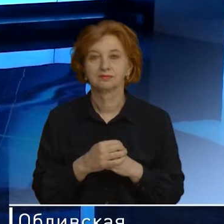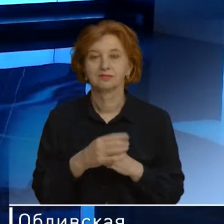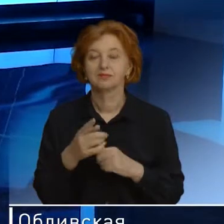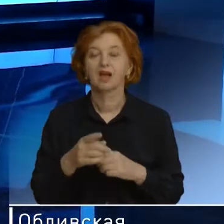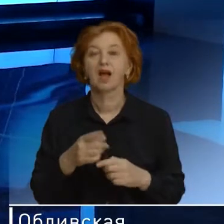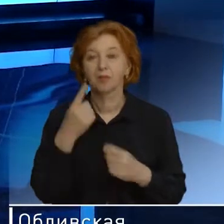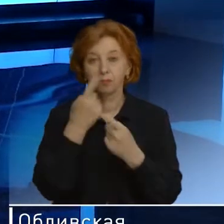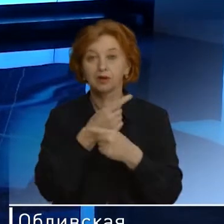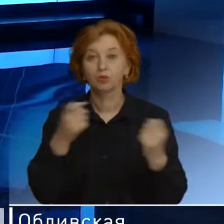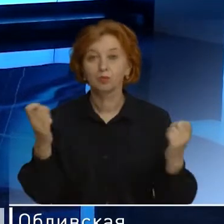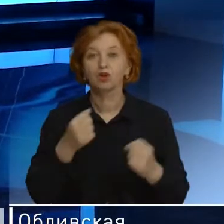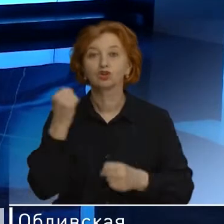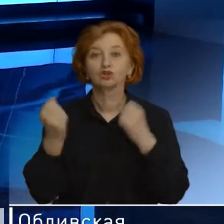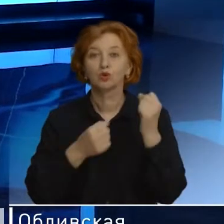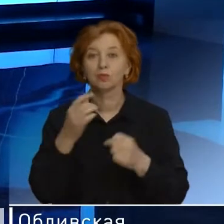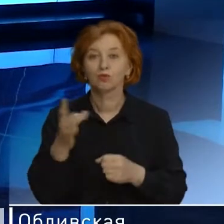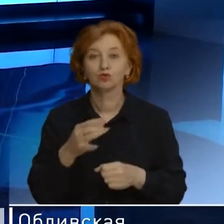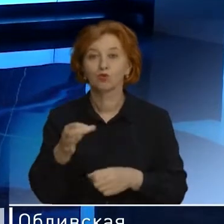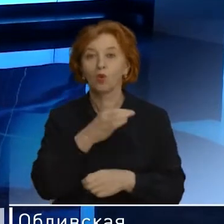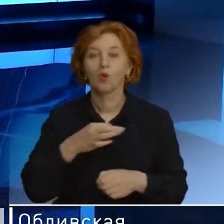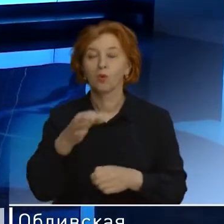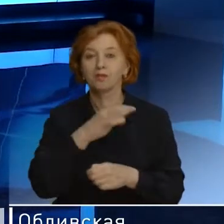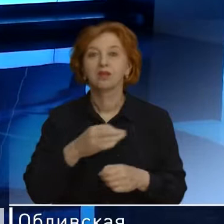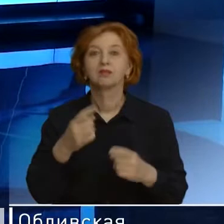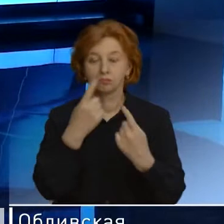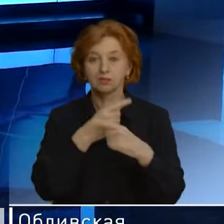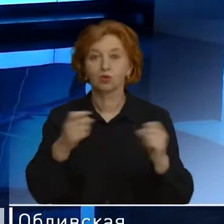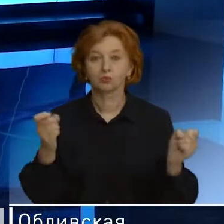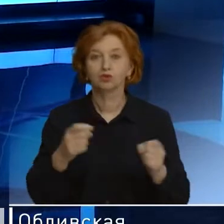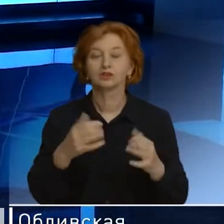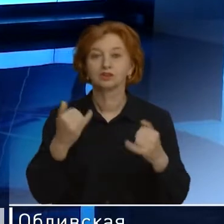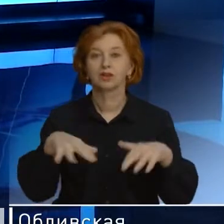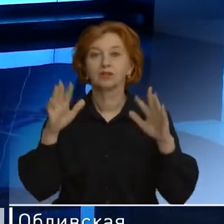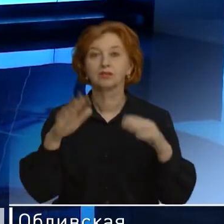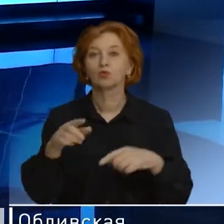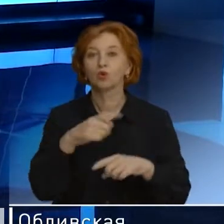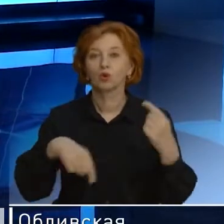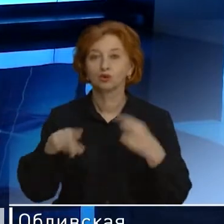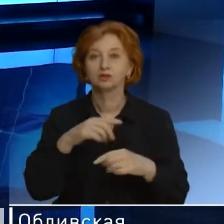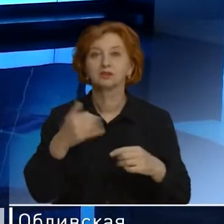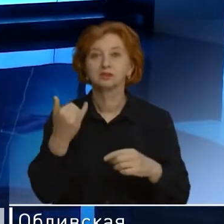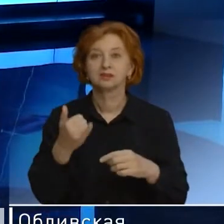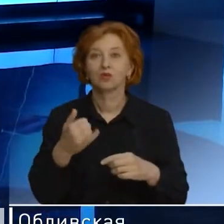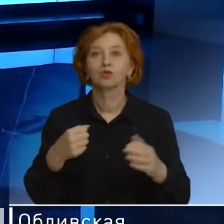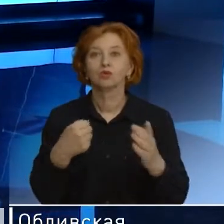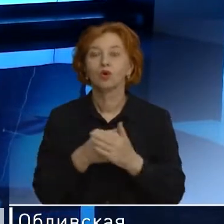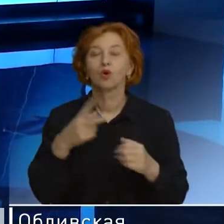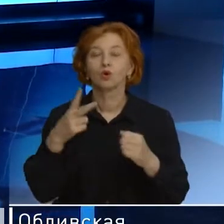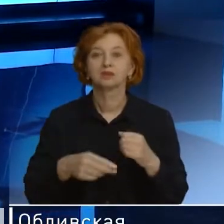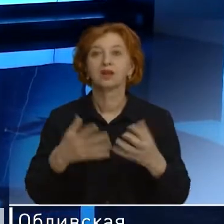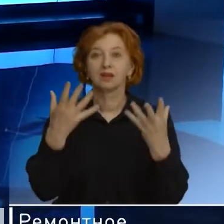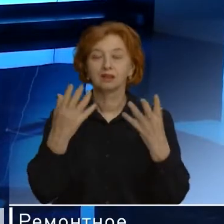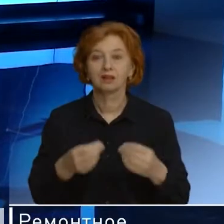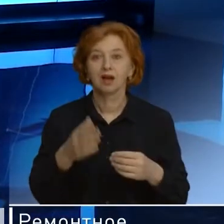Штормовое предупреждение объявлено по Ростовской области. Об этом предупреждают в управлении МЧС по региону. Сегодня, до конца дня, а также 12